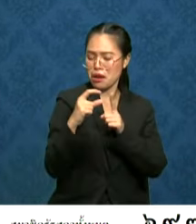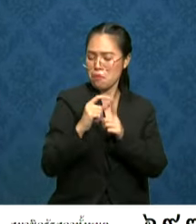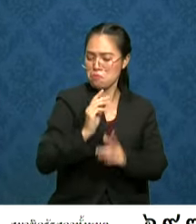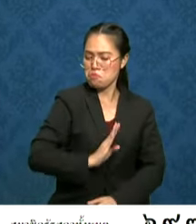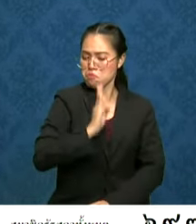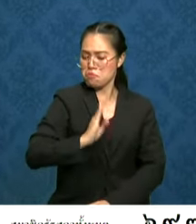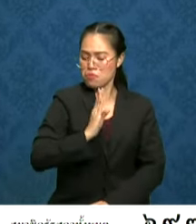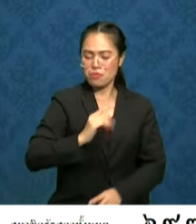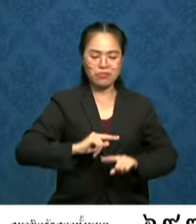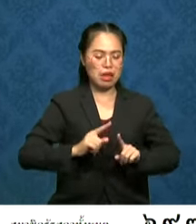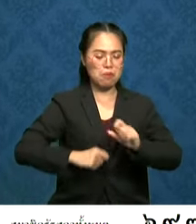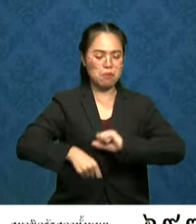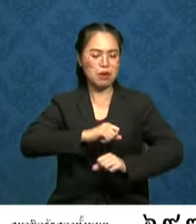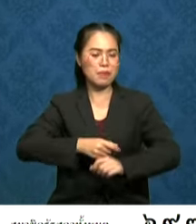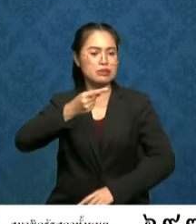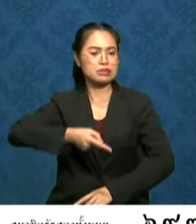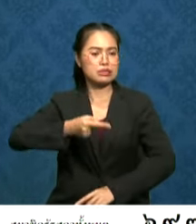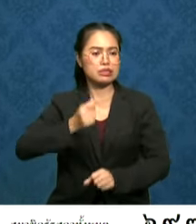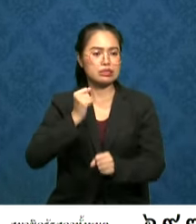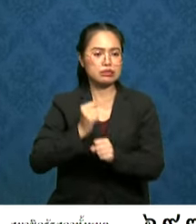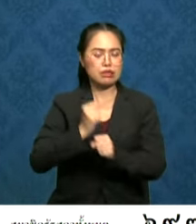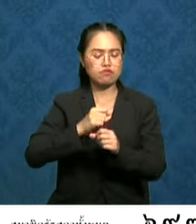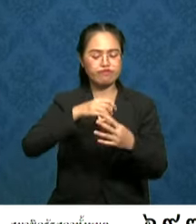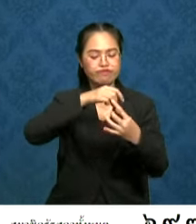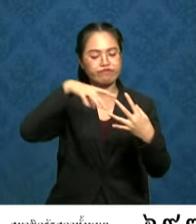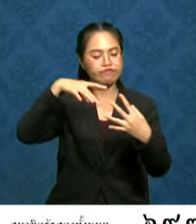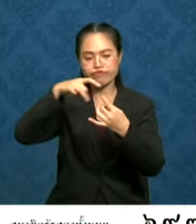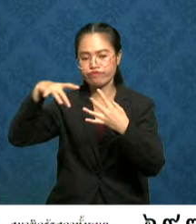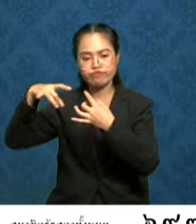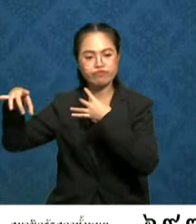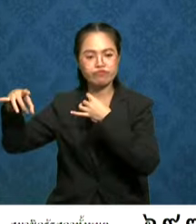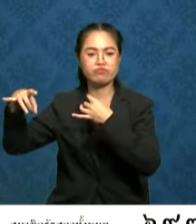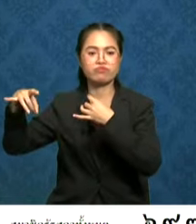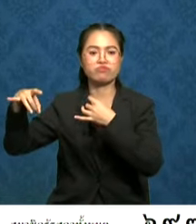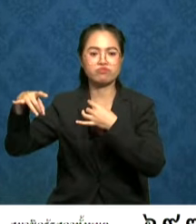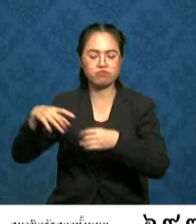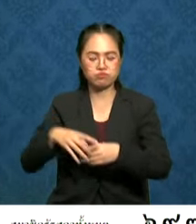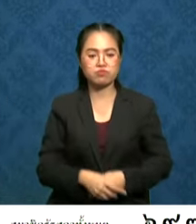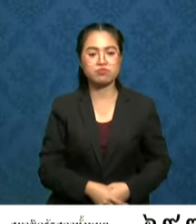แต่ถึงเวลาทำจริงแล้วกลับเป็นอีกเรื่องนึงเสมอเลย